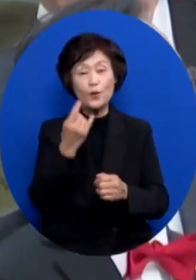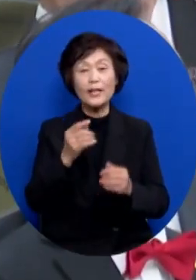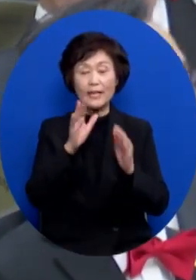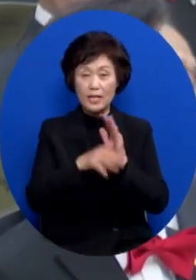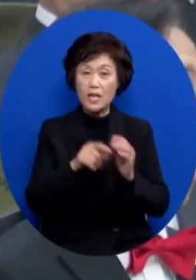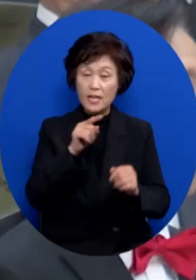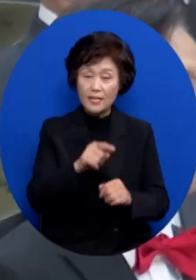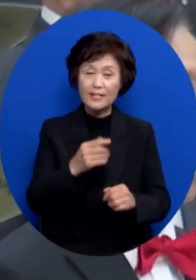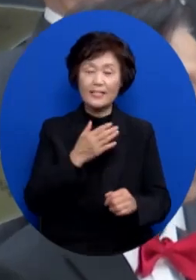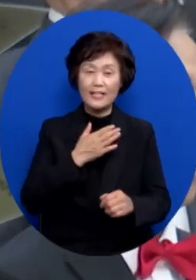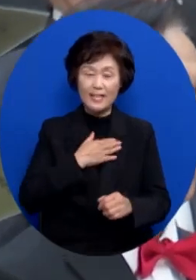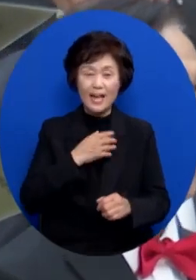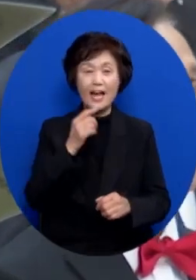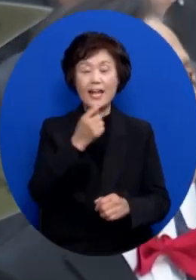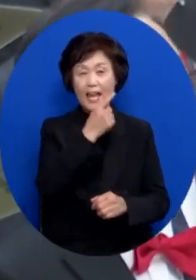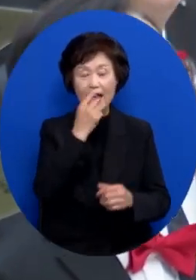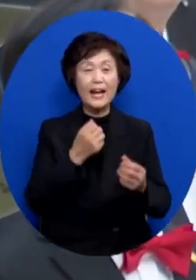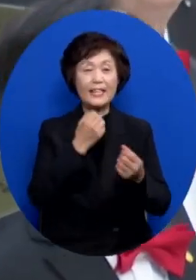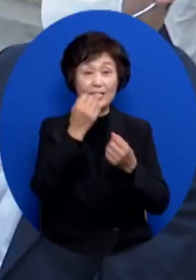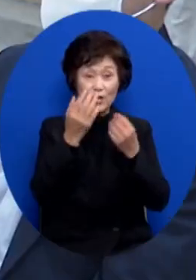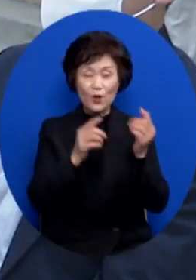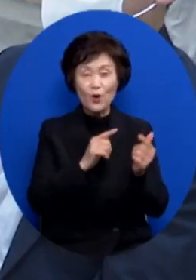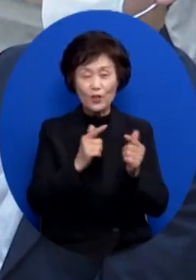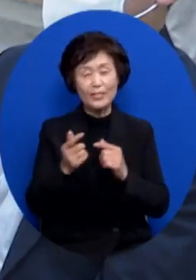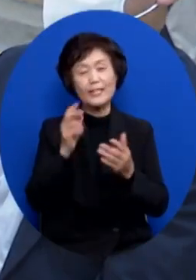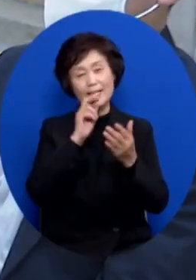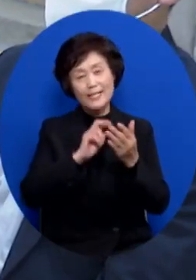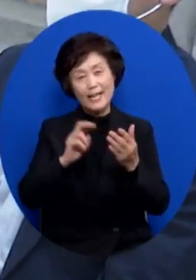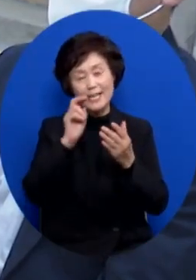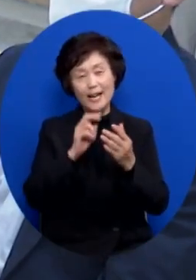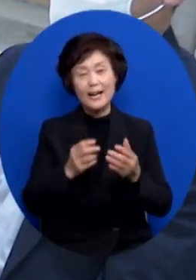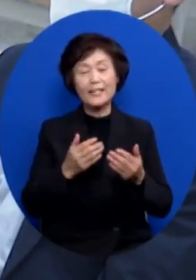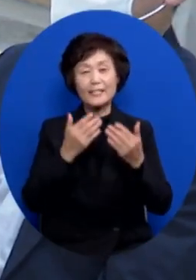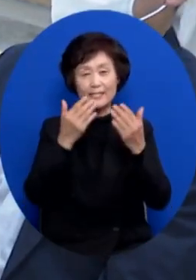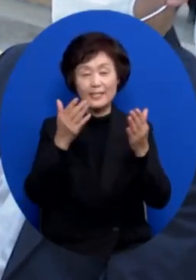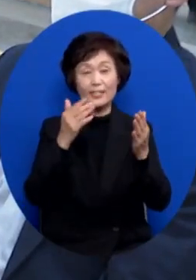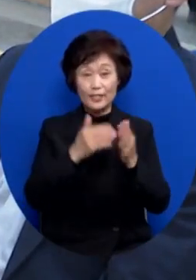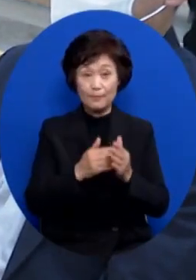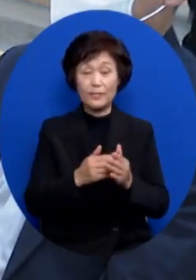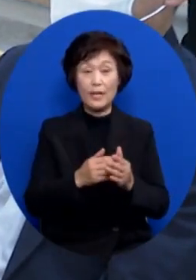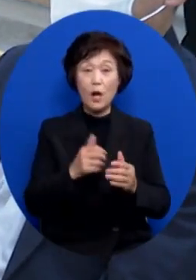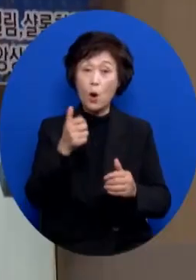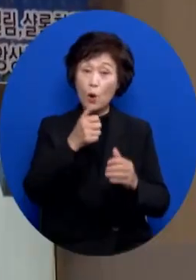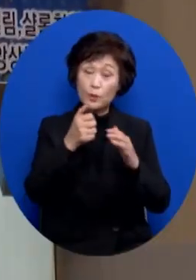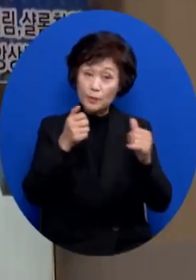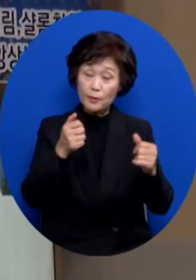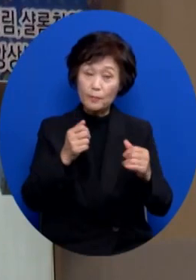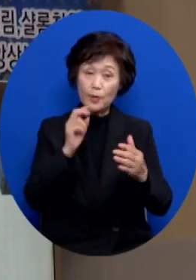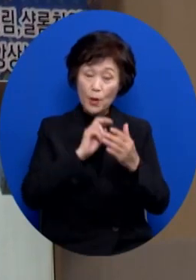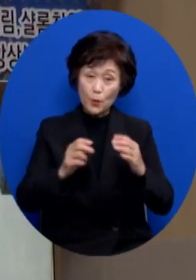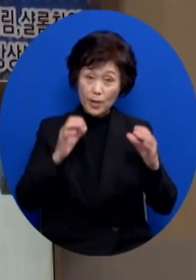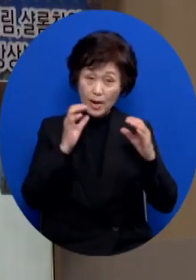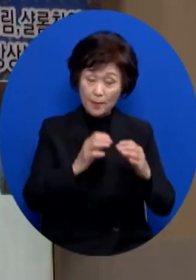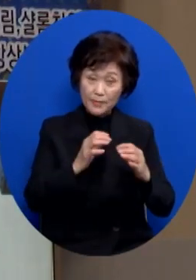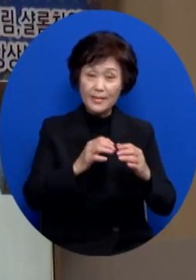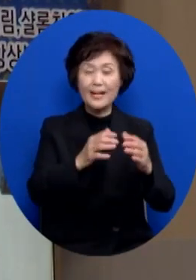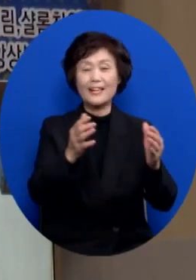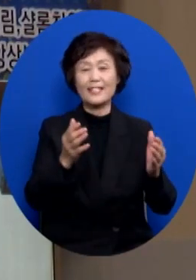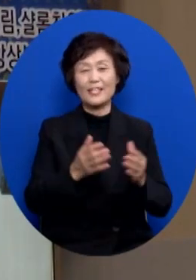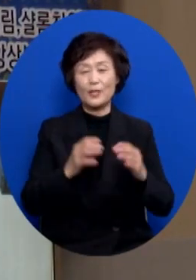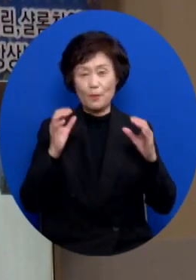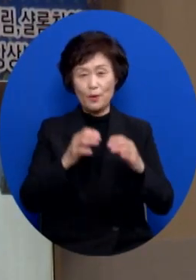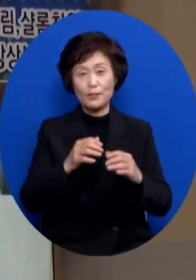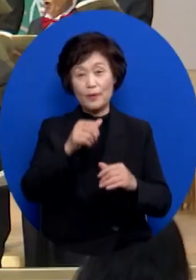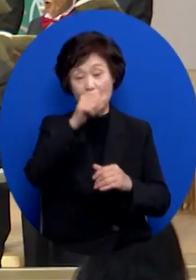어두운 눈이 그를 등 은혜로운 찬양을 선보였습니다 이날 연주 회에선 50여명의 합창단원이 참가했으며 장로